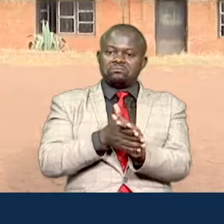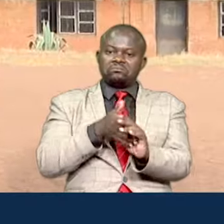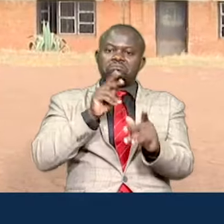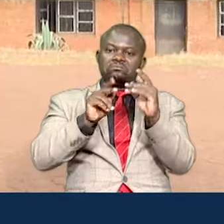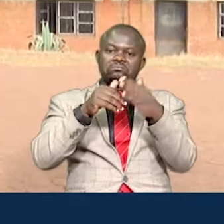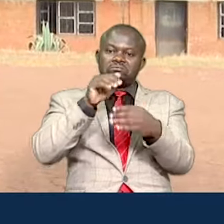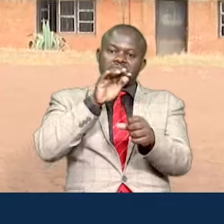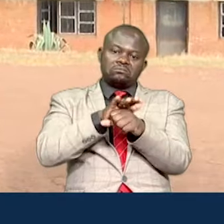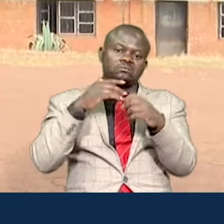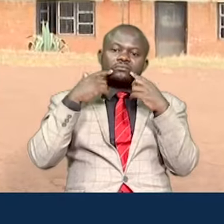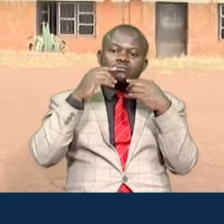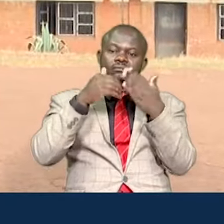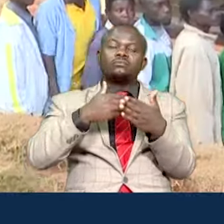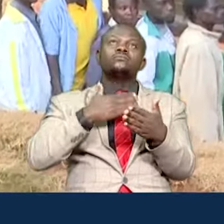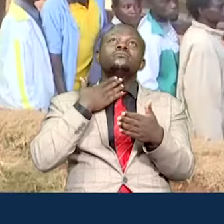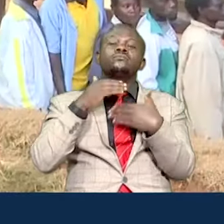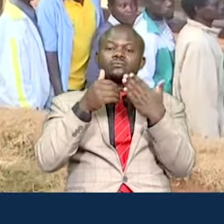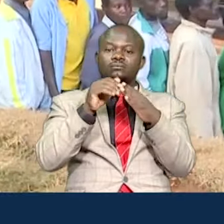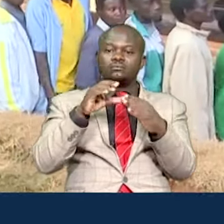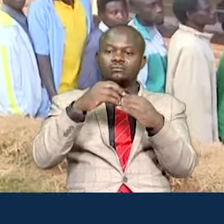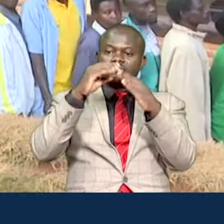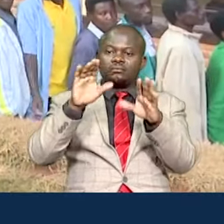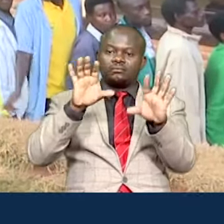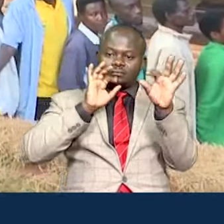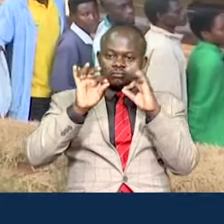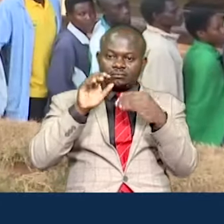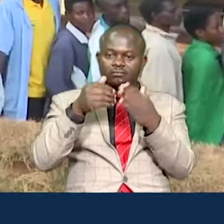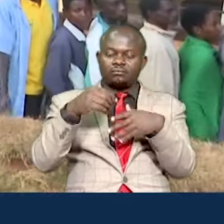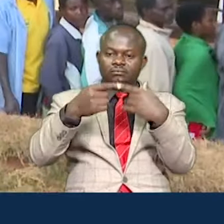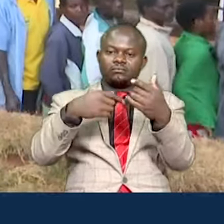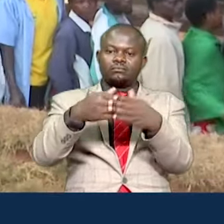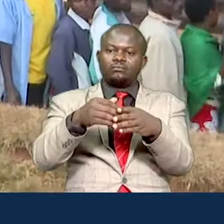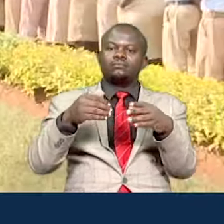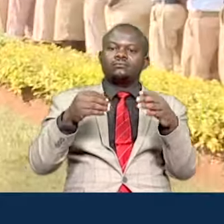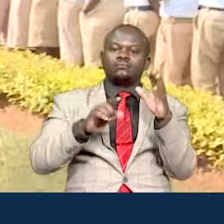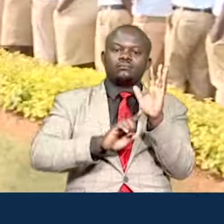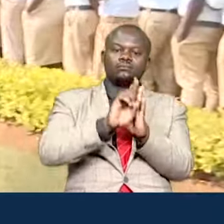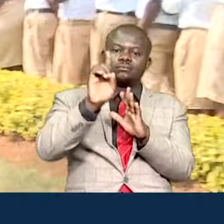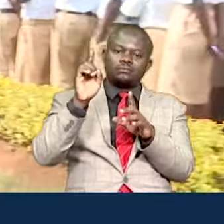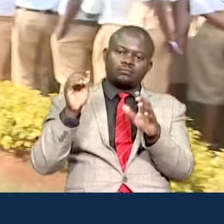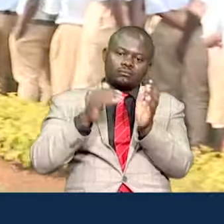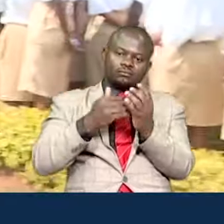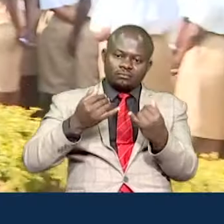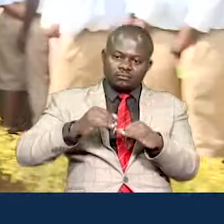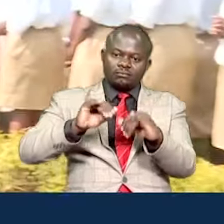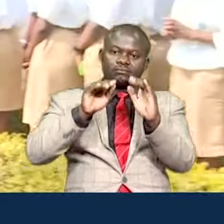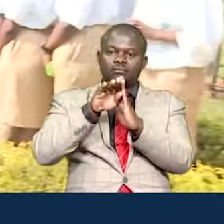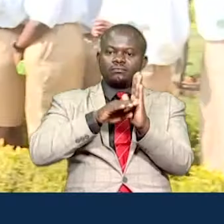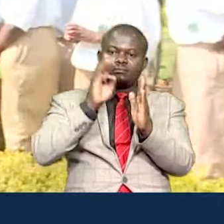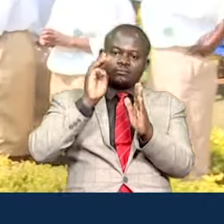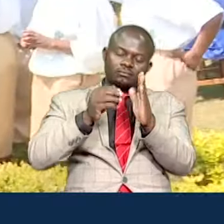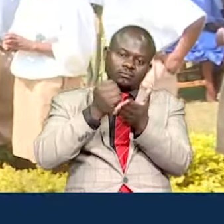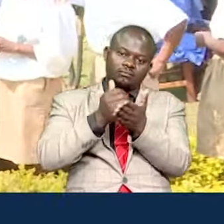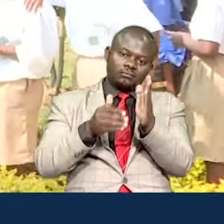abaturage bavuga ko bifuza ko abayobozi bihitiyemo bazakomerezaho igihugu kigeze mu iterambere bashyira mu bikorwa gahunda zizihutisha